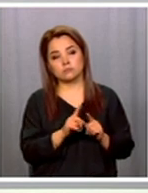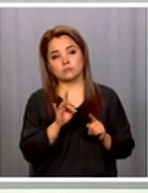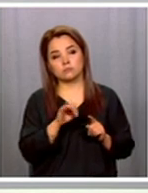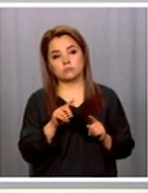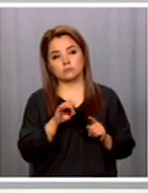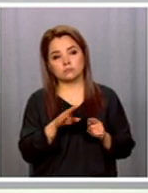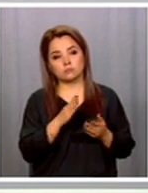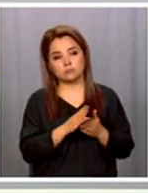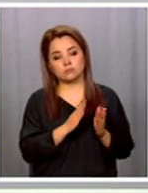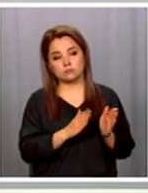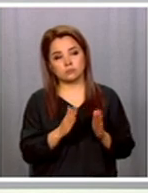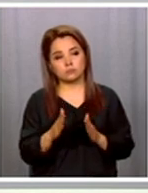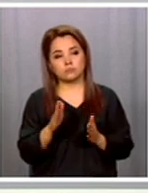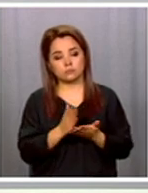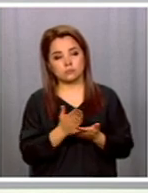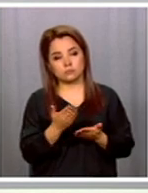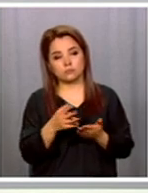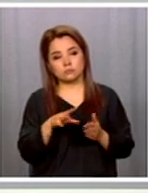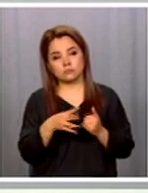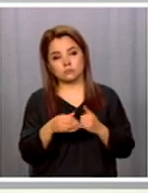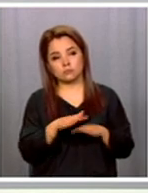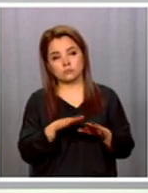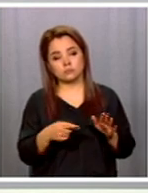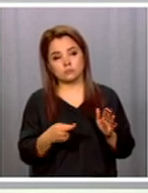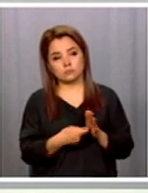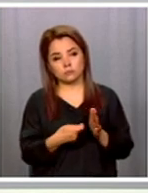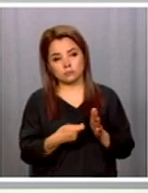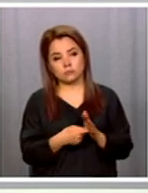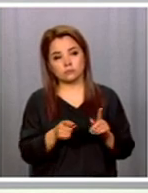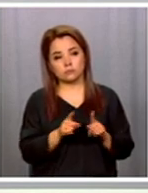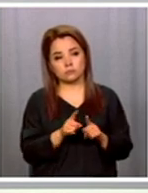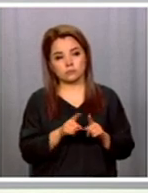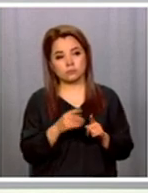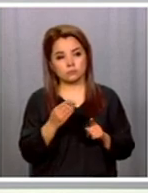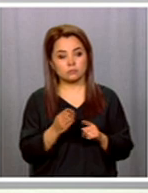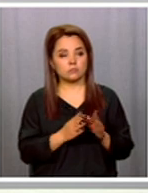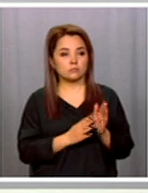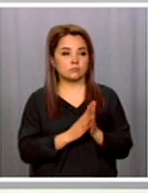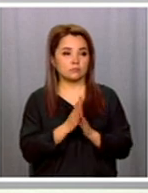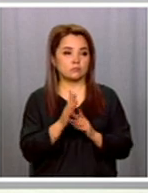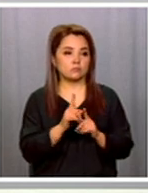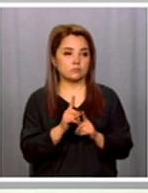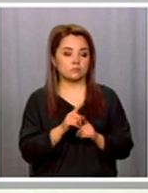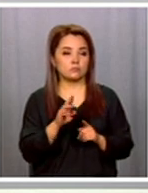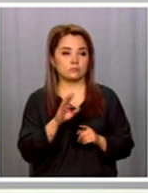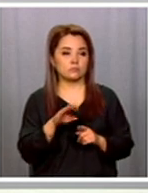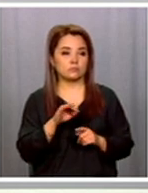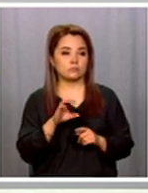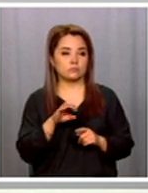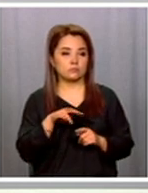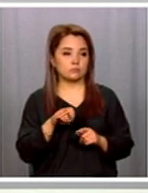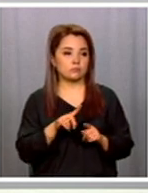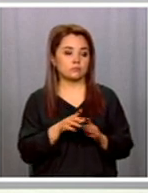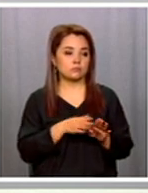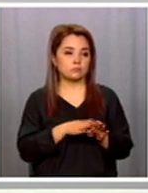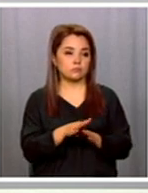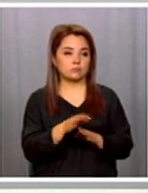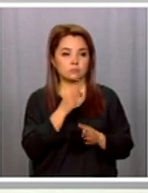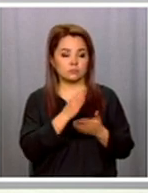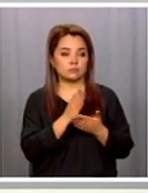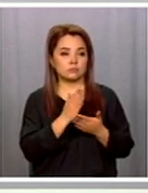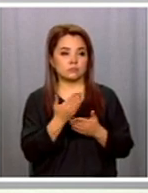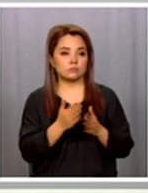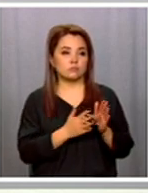арқылы топыраққа бекініп, сол арқылы қоректену және өскіншесінде фотосинтез процесі жүзеге асады.